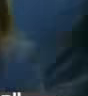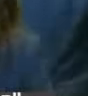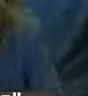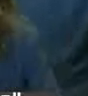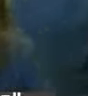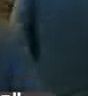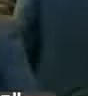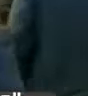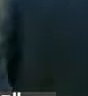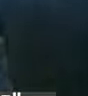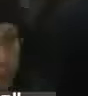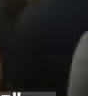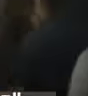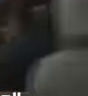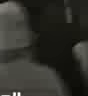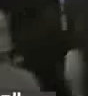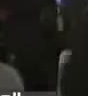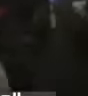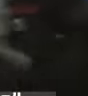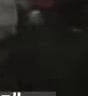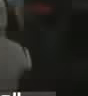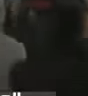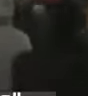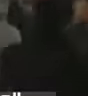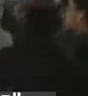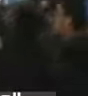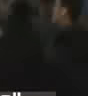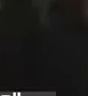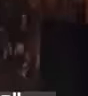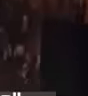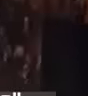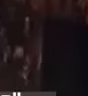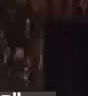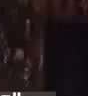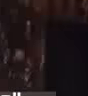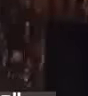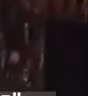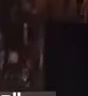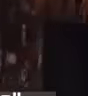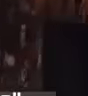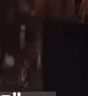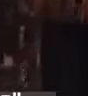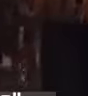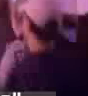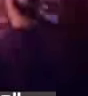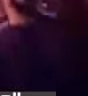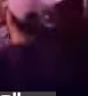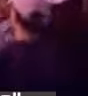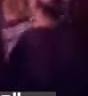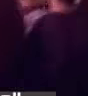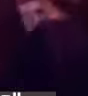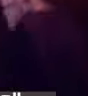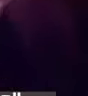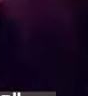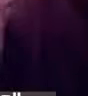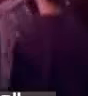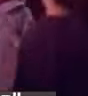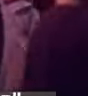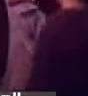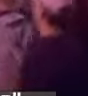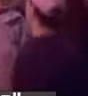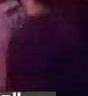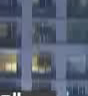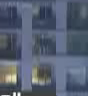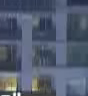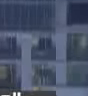الرئيس الأمريكي المنتخب ترامب يكلف نائبه بالإشراف على انتقال السلطة على وقع الاحتجاجات التي ما تزال